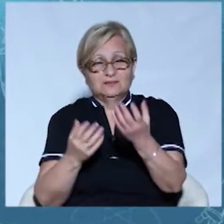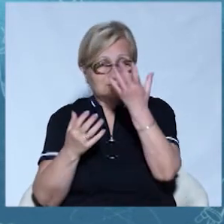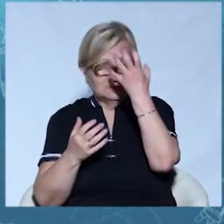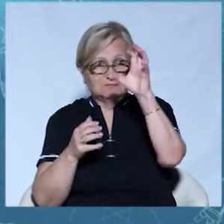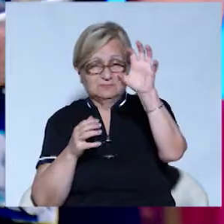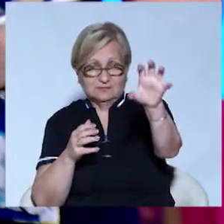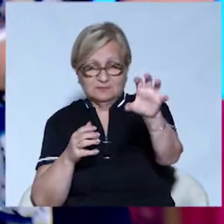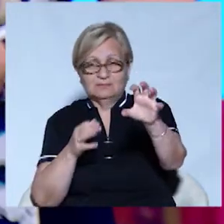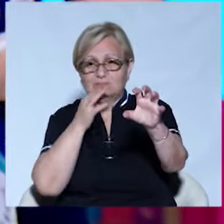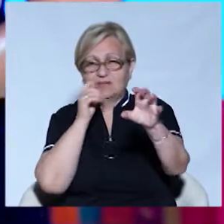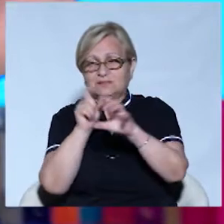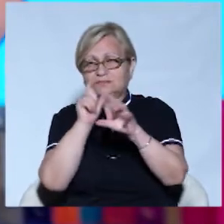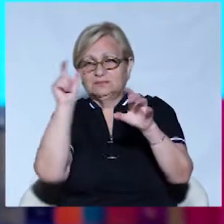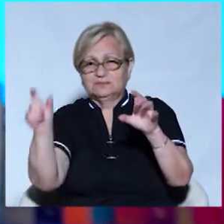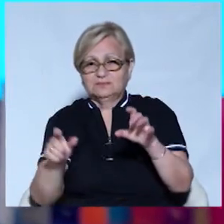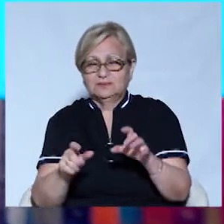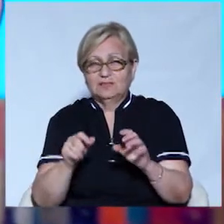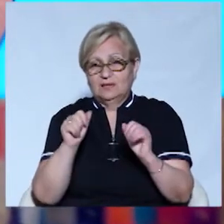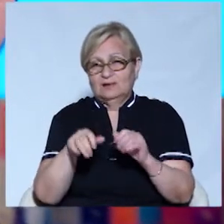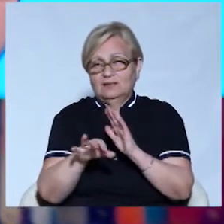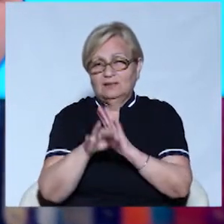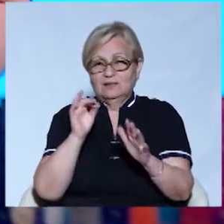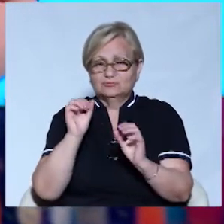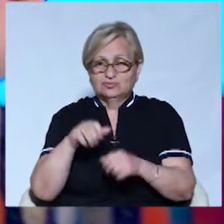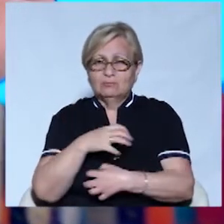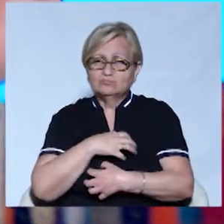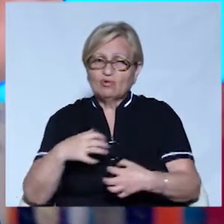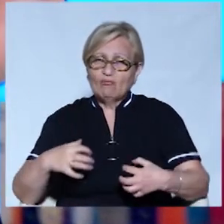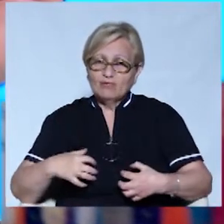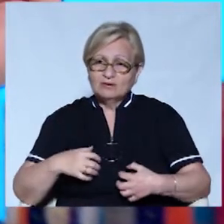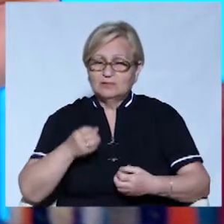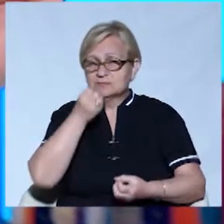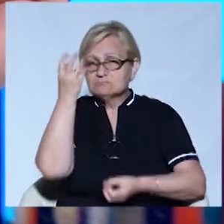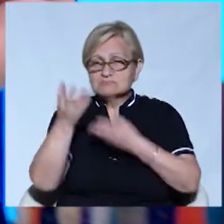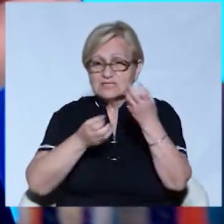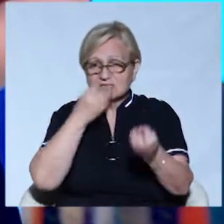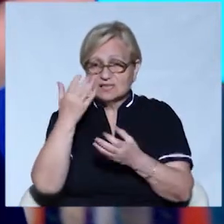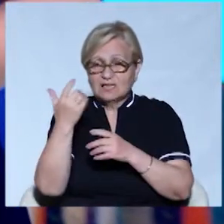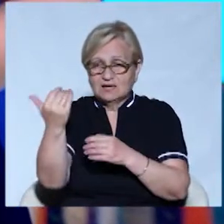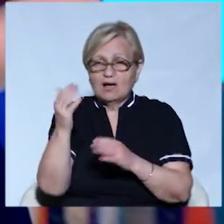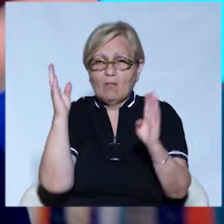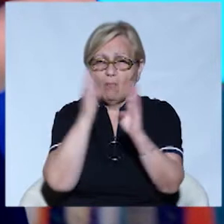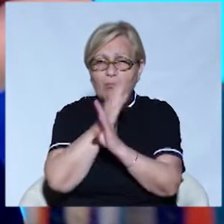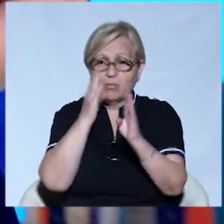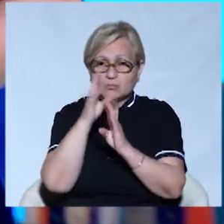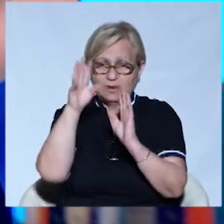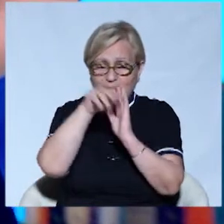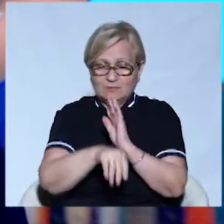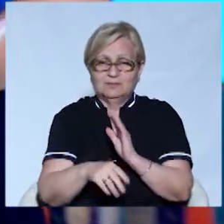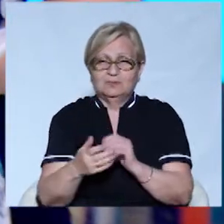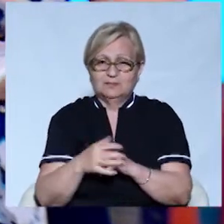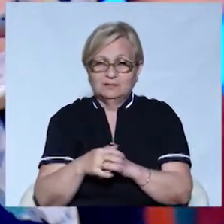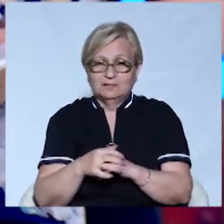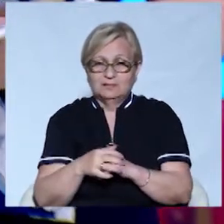სათანადო სიტყვა. მოდით შევარჩიოთ ცხოველებისა და მცენარეების ლექსიკა, ბუნებაც რომ გავაცნოთ.